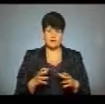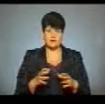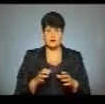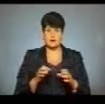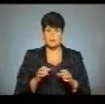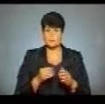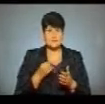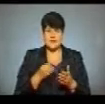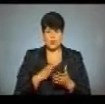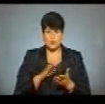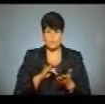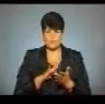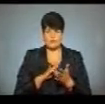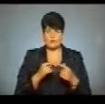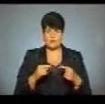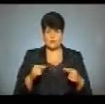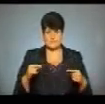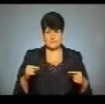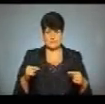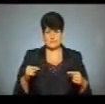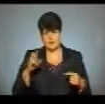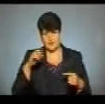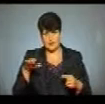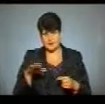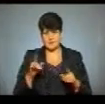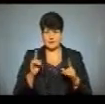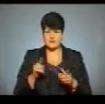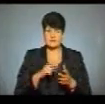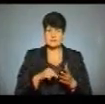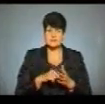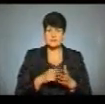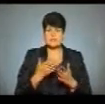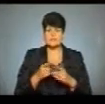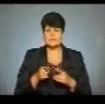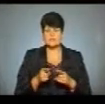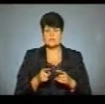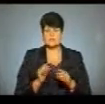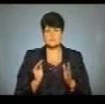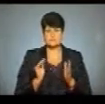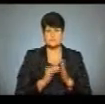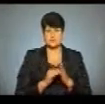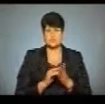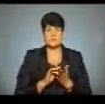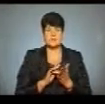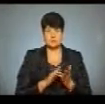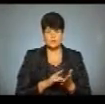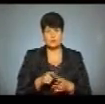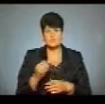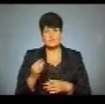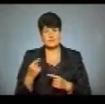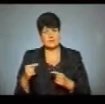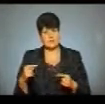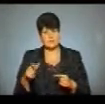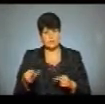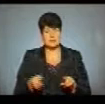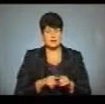не дуже дорого подорожувати по різних країнах, навіть містах. Якщо ти розставляєш навіть якийсь пост про те, що мандруєш, то тобою цікавляться інші люди, які